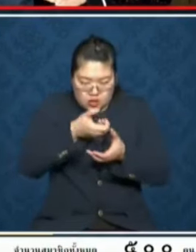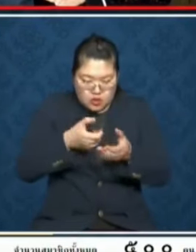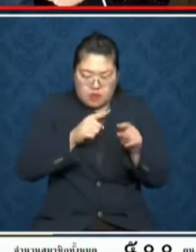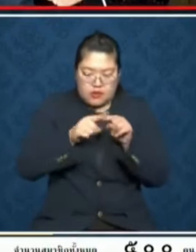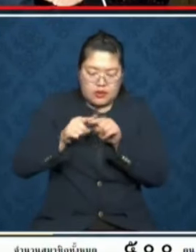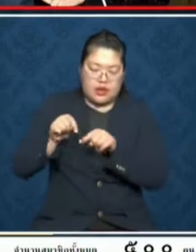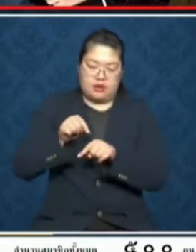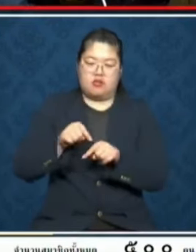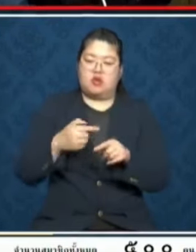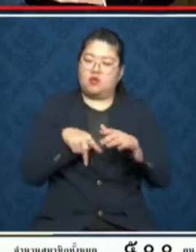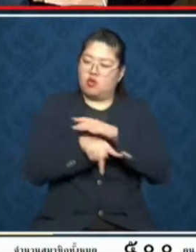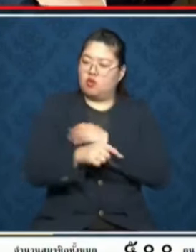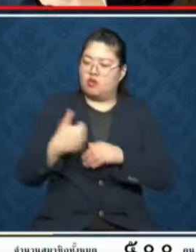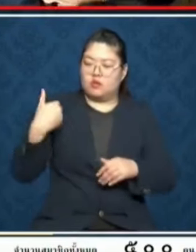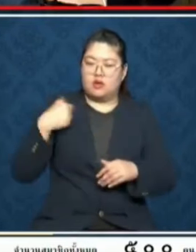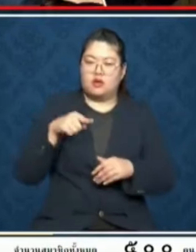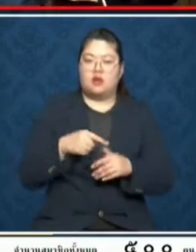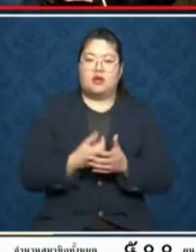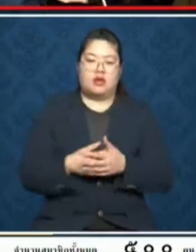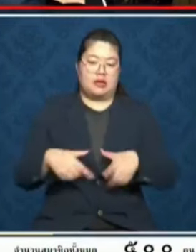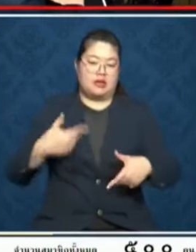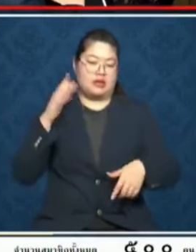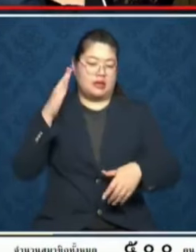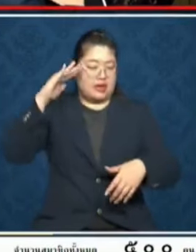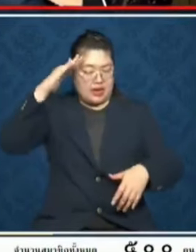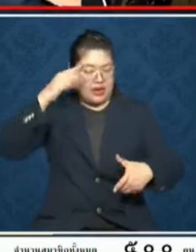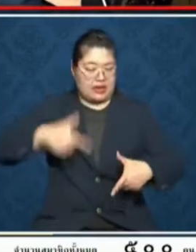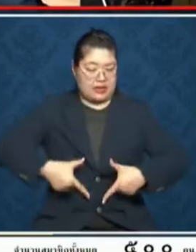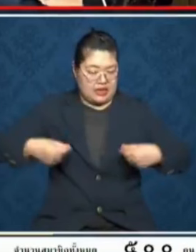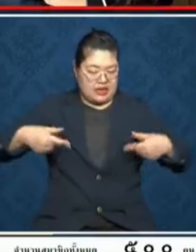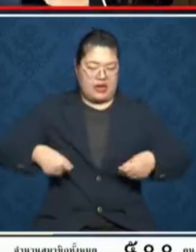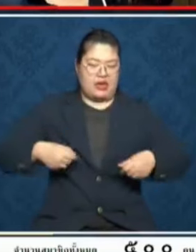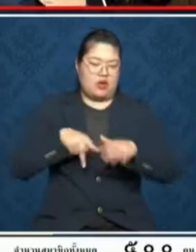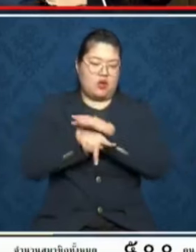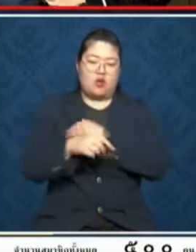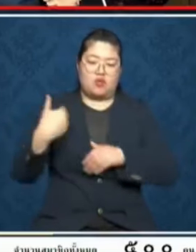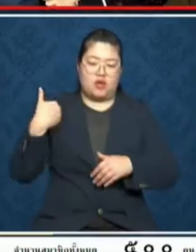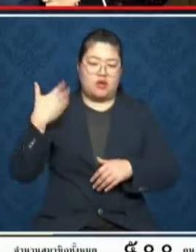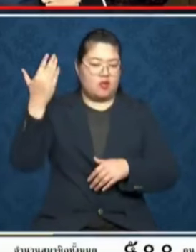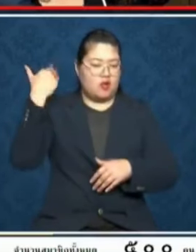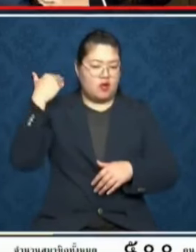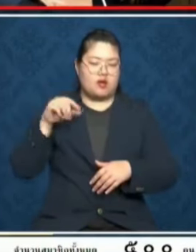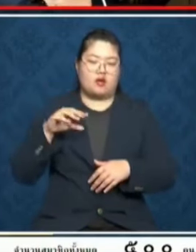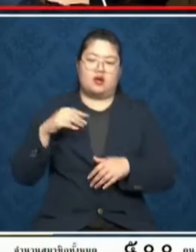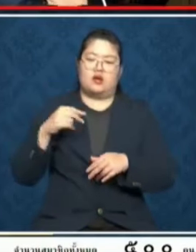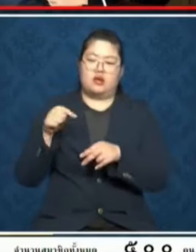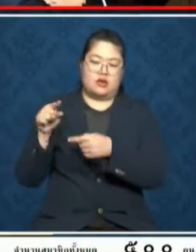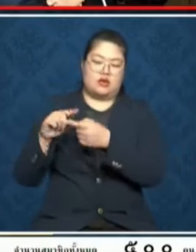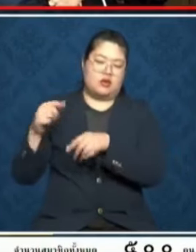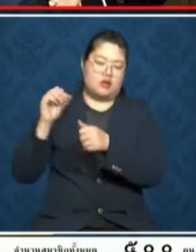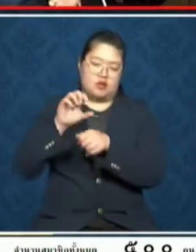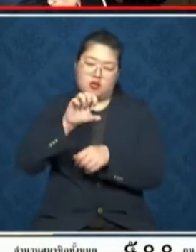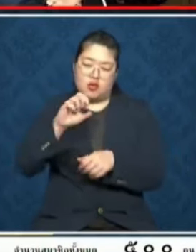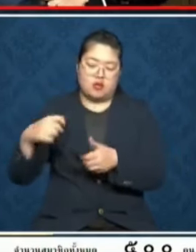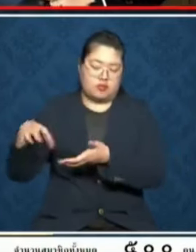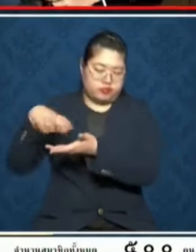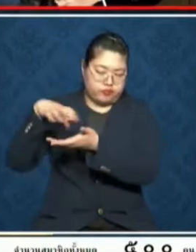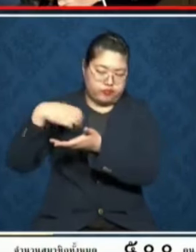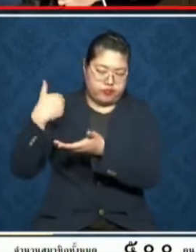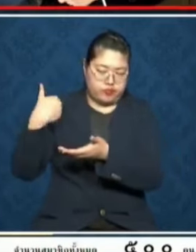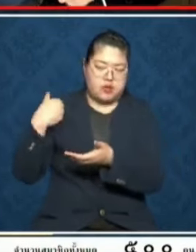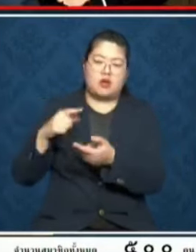ริตกันแม้กระทั่งโครงการจัดซื้อกางเกงในของทหารอย่างที่คุณวิโรจน์ลักษณะอดิศรแล้วก็คุณพิจารณ์ชาวะพัฒนาวงศ์เ